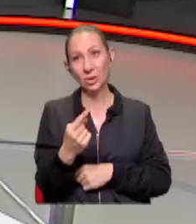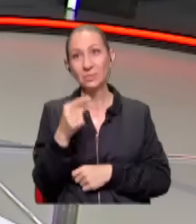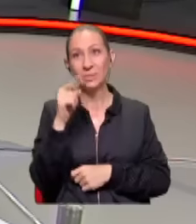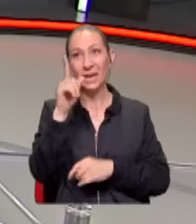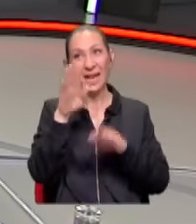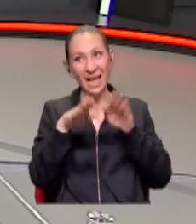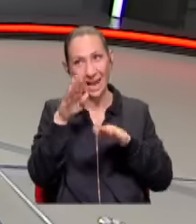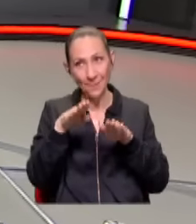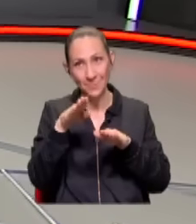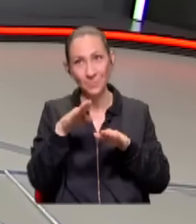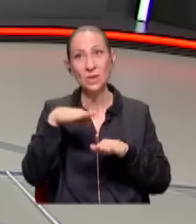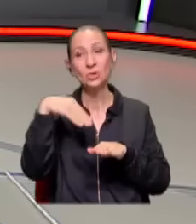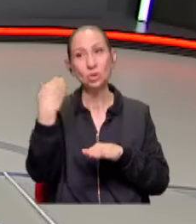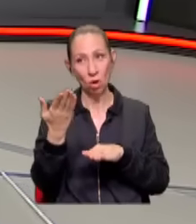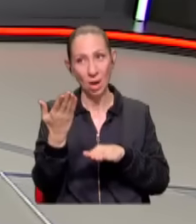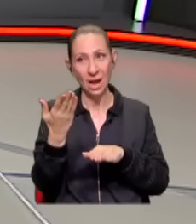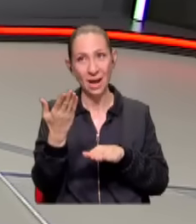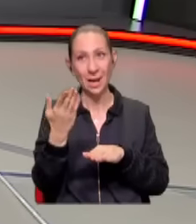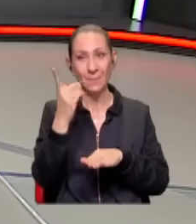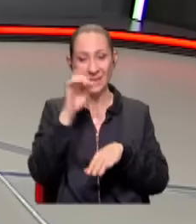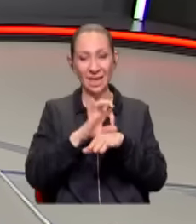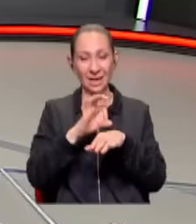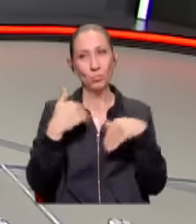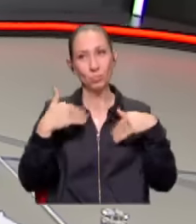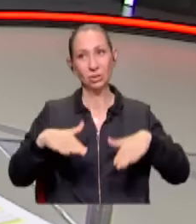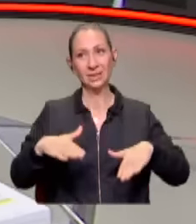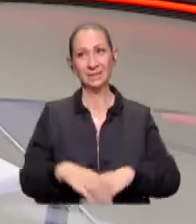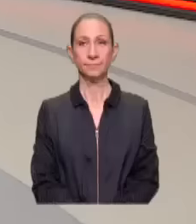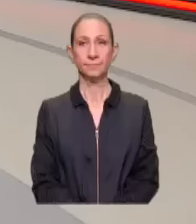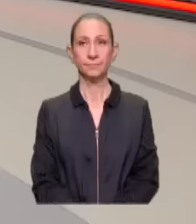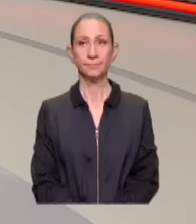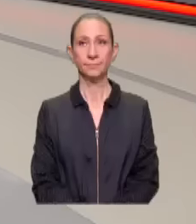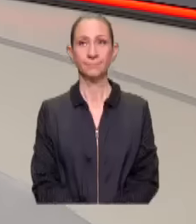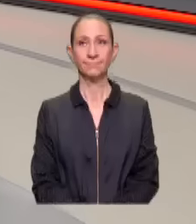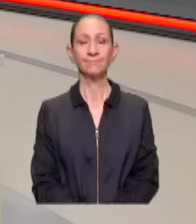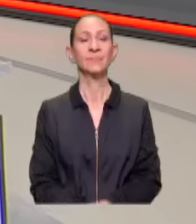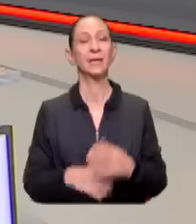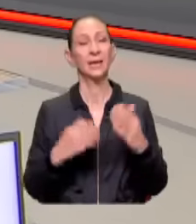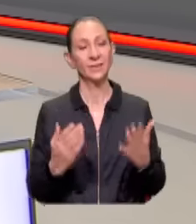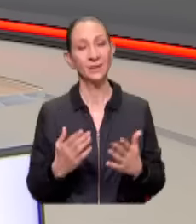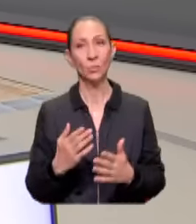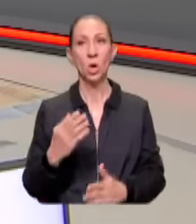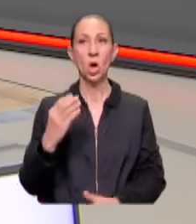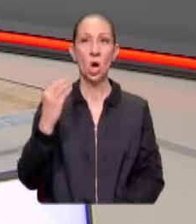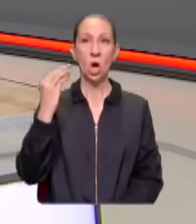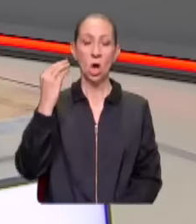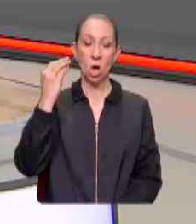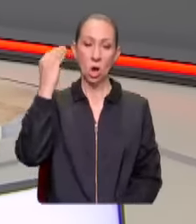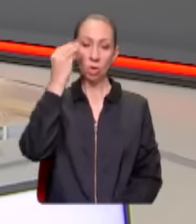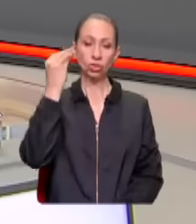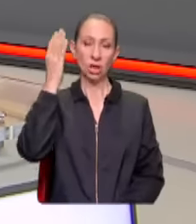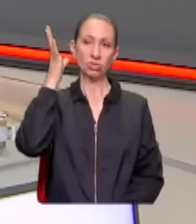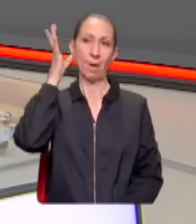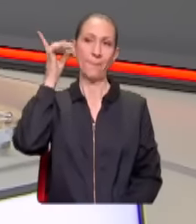Şimdi bir reklam arası. Sonra bir dakika bölümünde buradayız. Efendim hoca